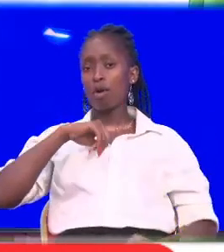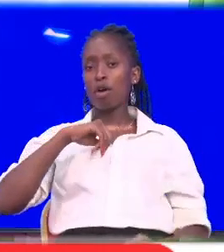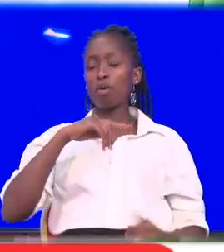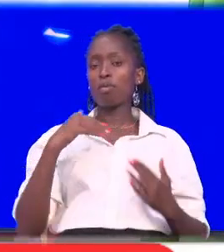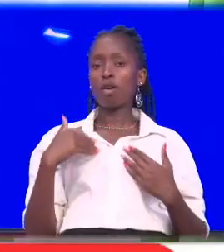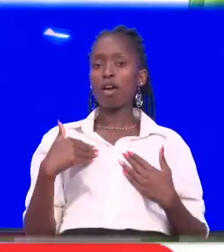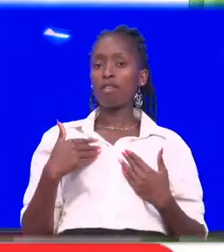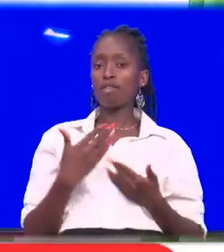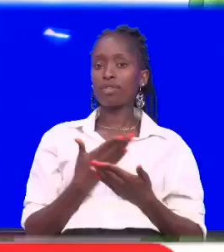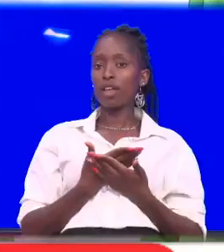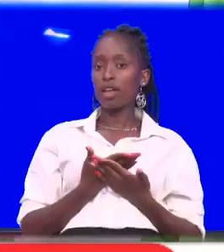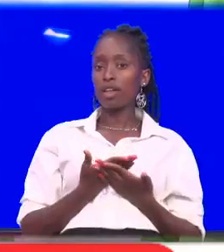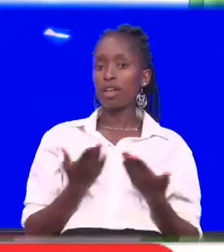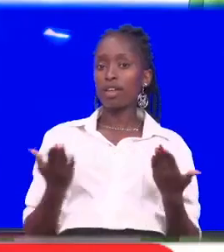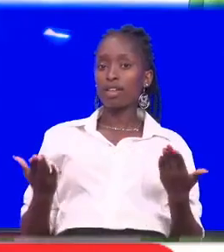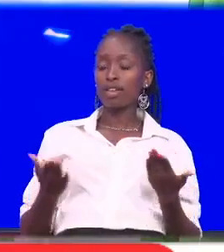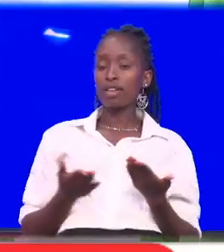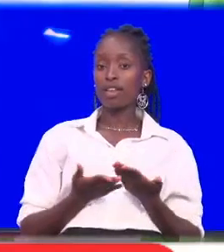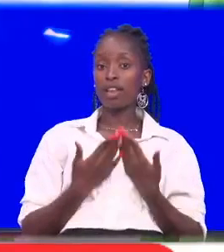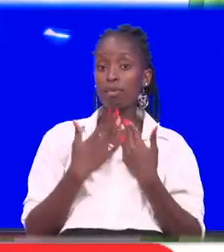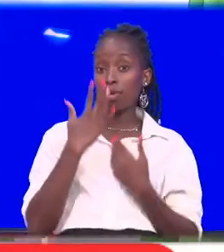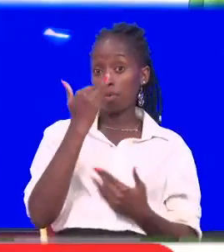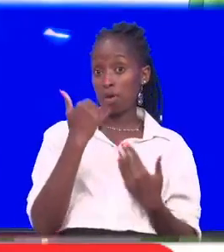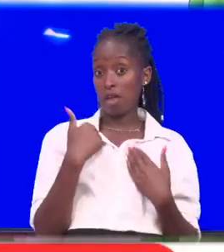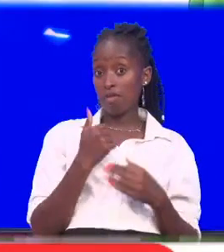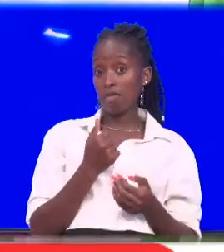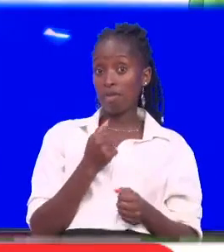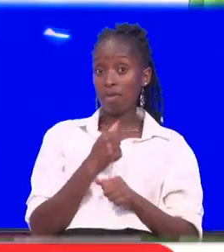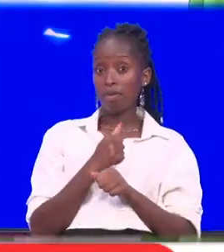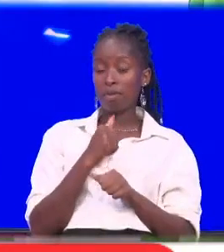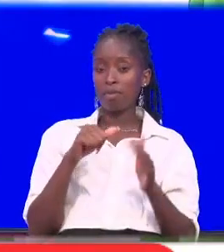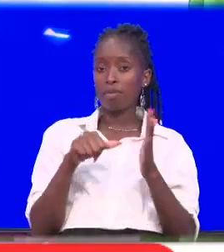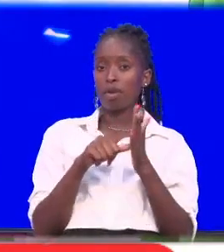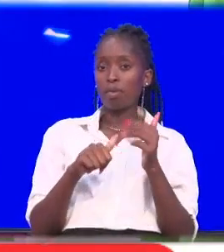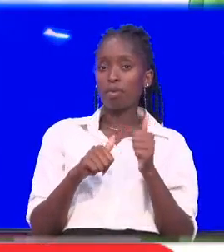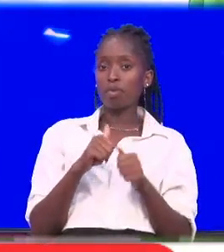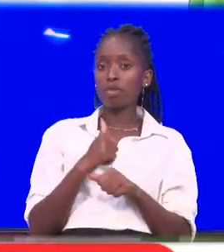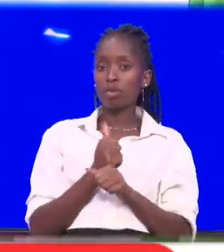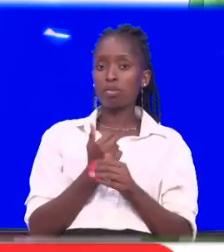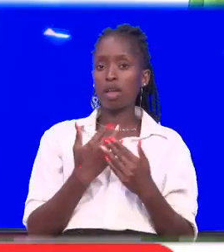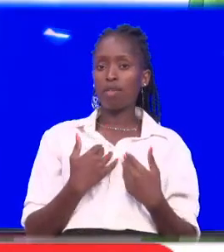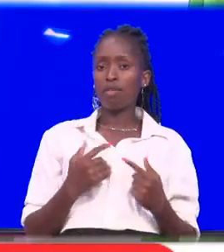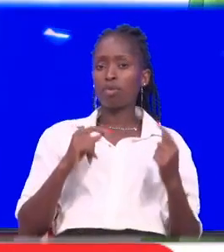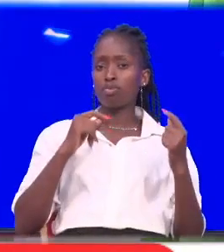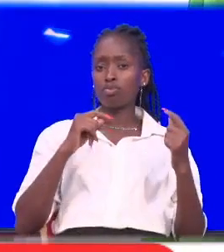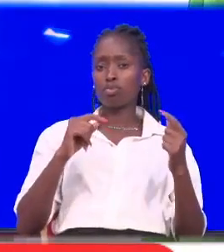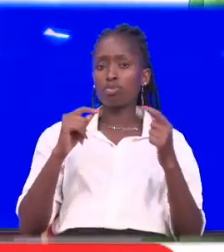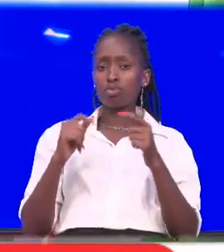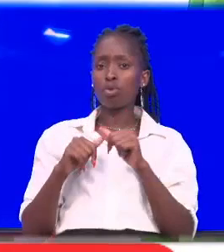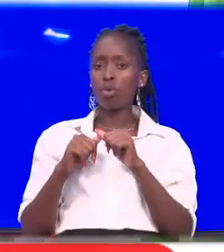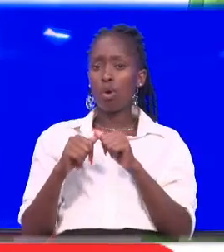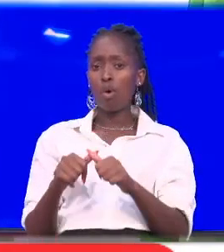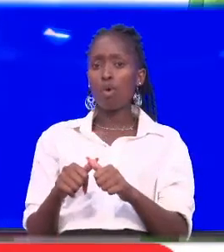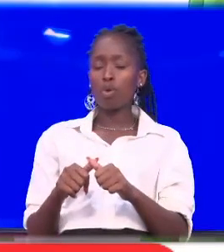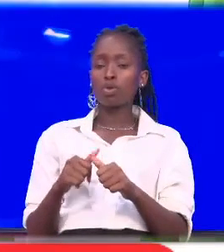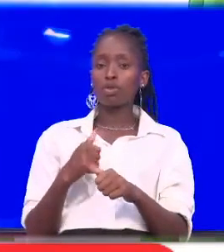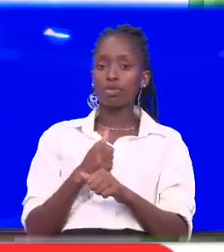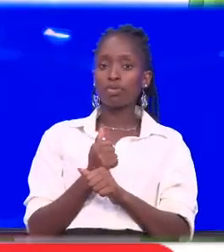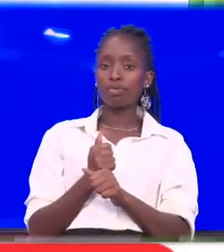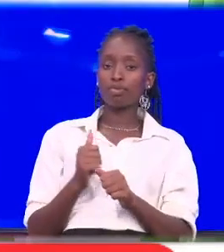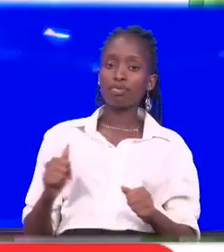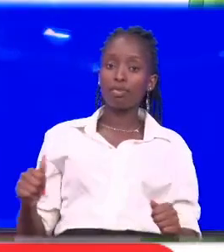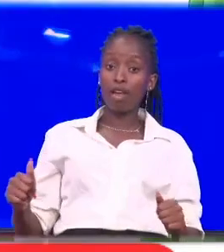mgomo, kwa sababu shida ambazo zingesababisha mgomo zote zinaelekea kutatuliwa. Lakini licha ya